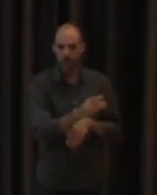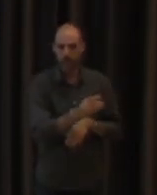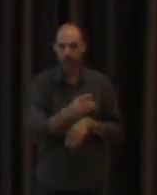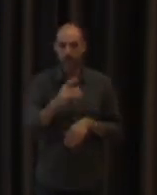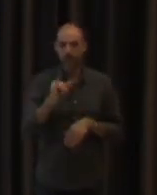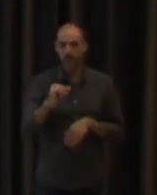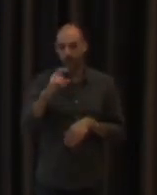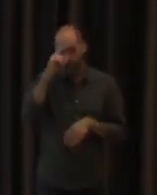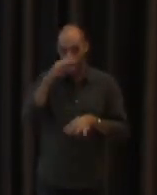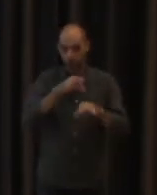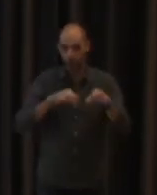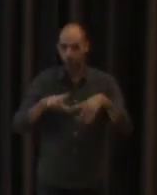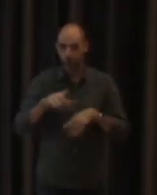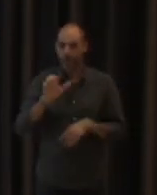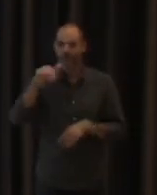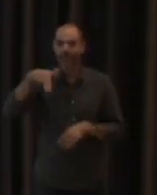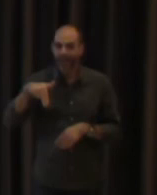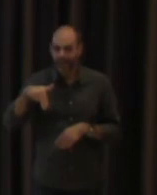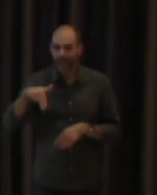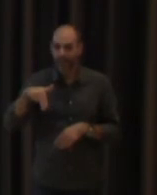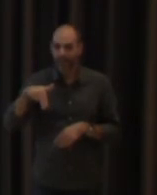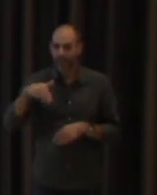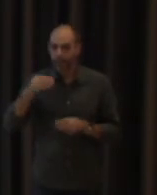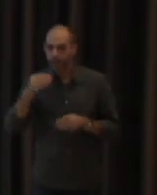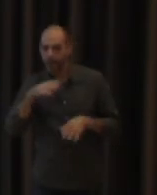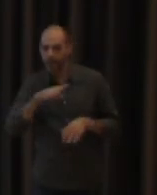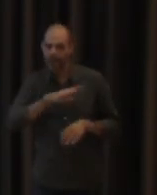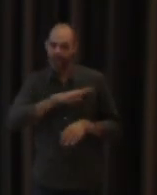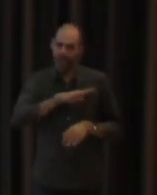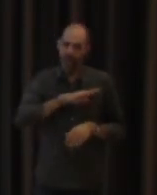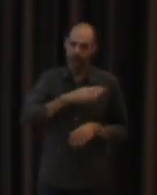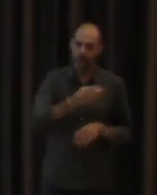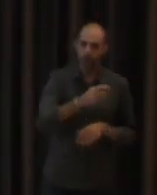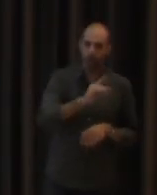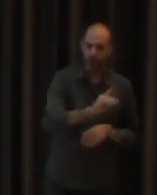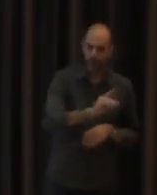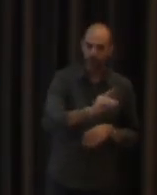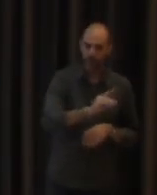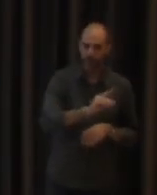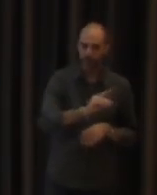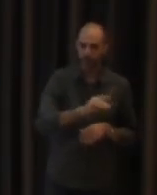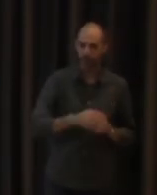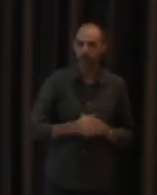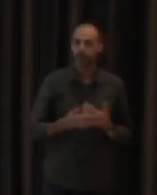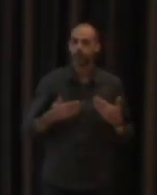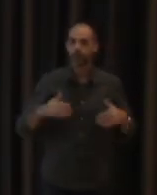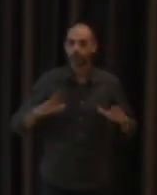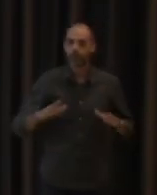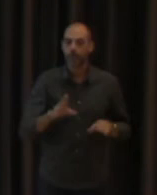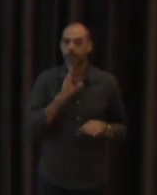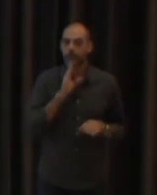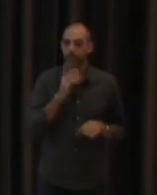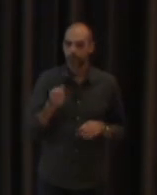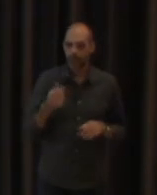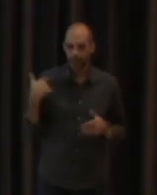pronom en representa d'embrat, perquè la preposició ara ha canviat. Però passa una cosa amb aquests